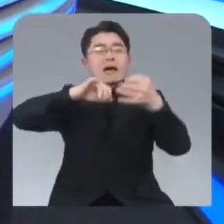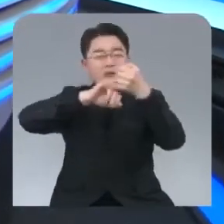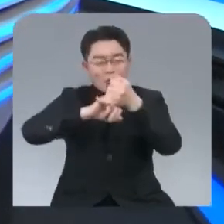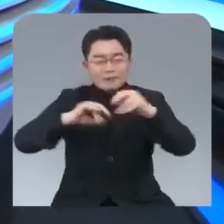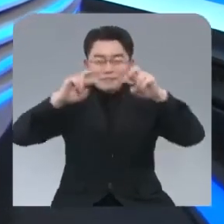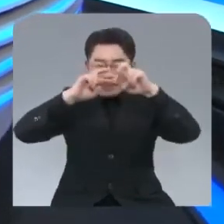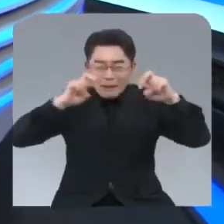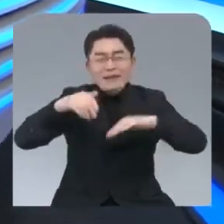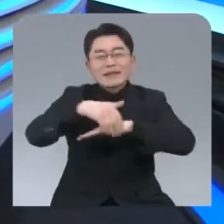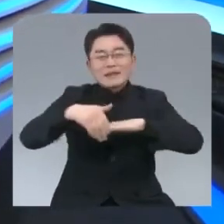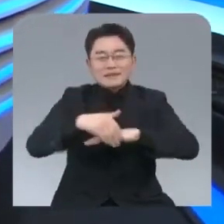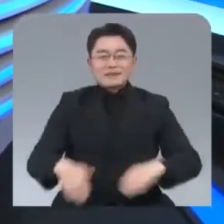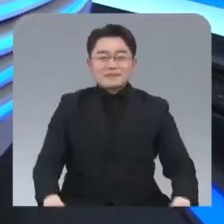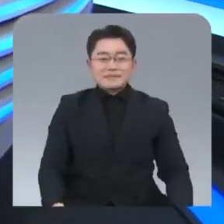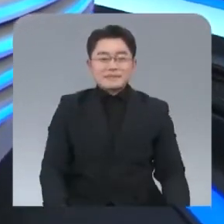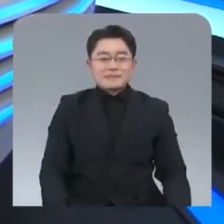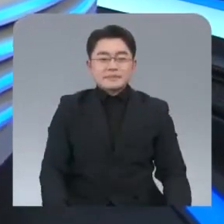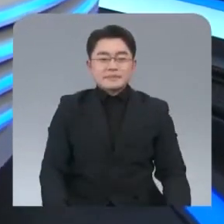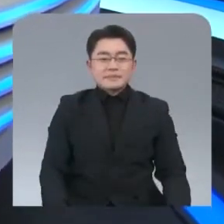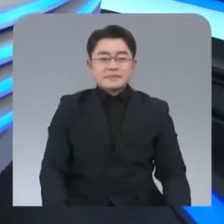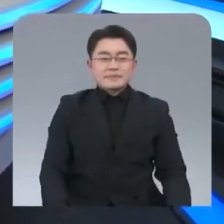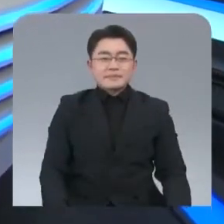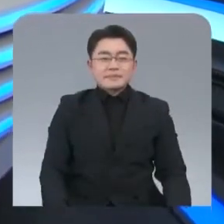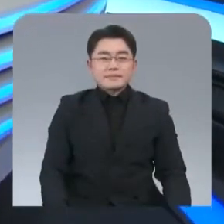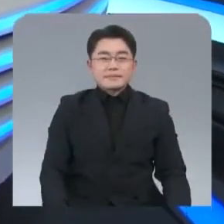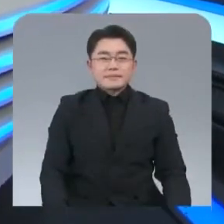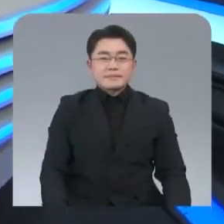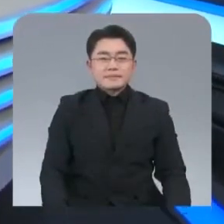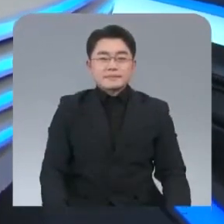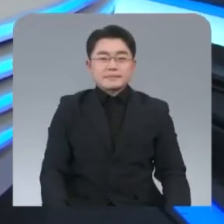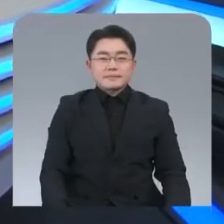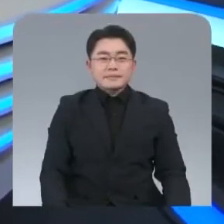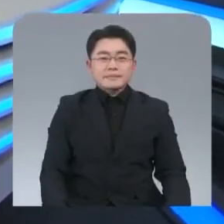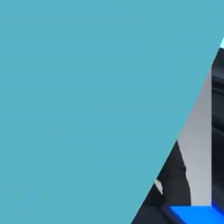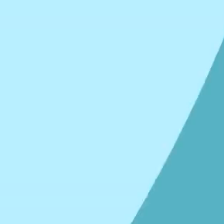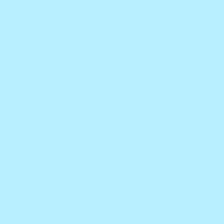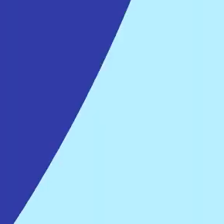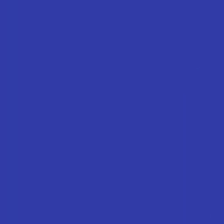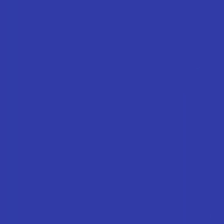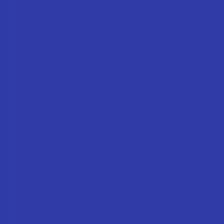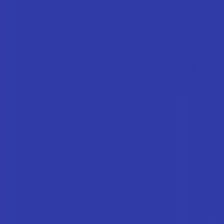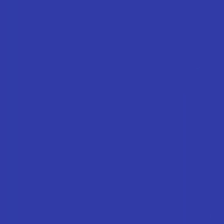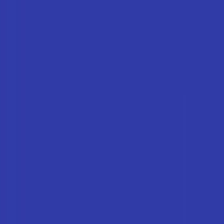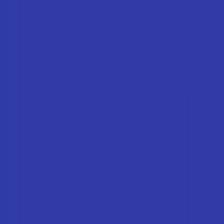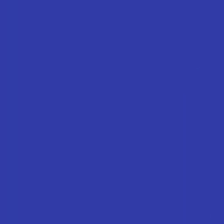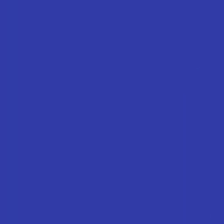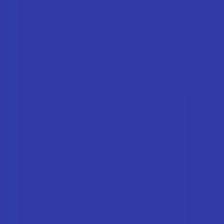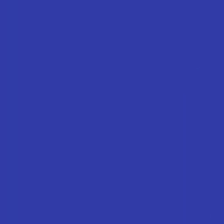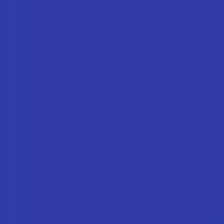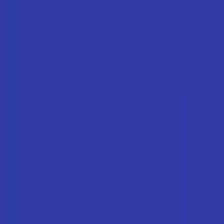계획입니다 4 그래서 마무리하겠습니다 잘 들었습니다 으